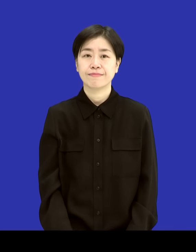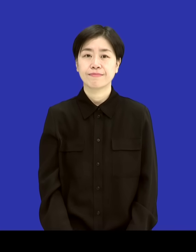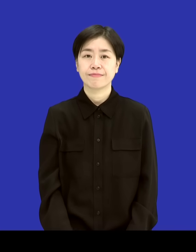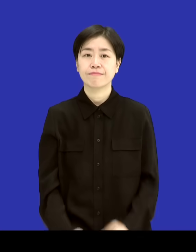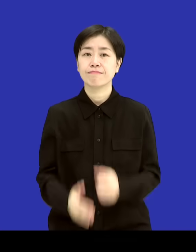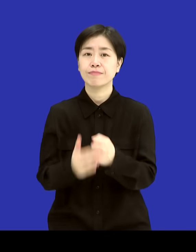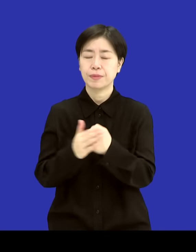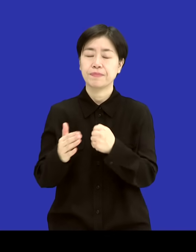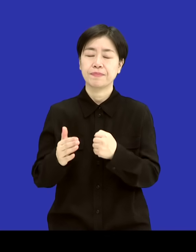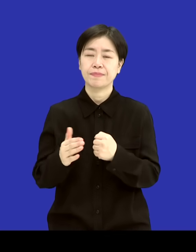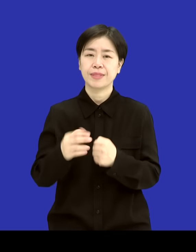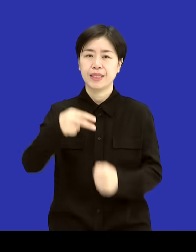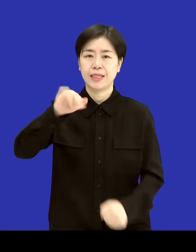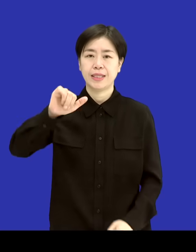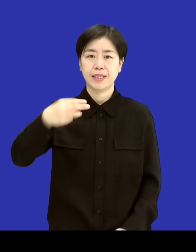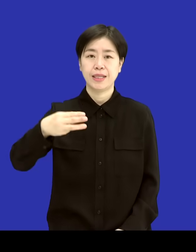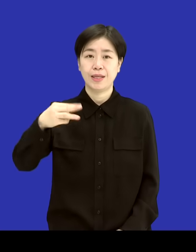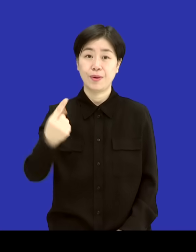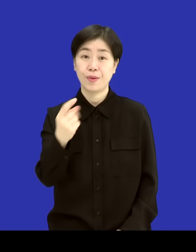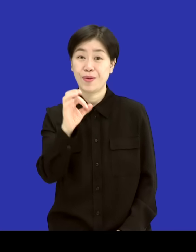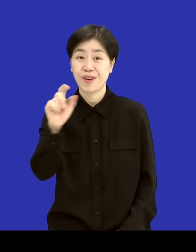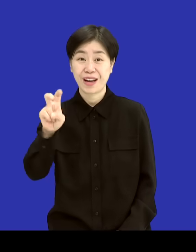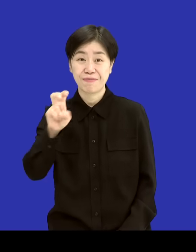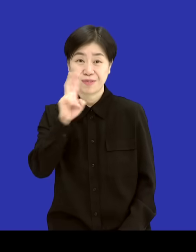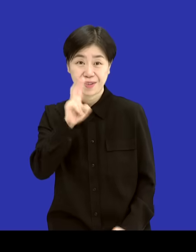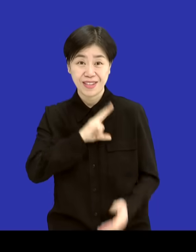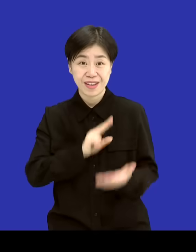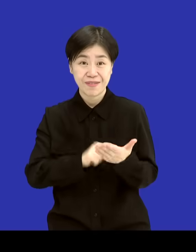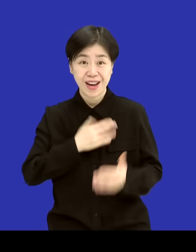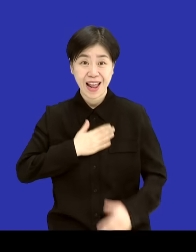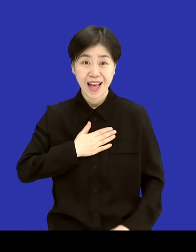그때 막 그 실로암 뭐 이런 어두운 밤에